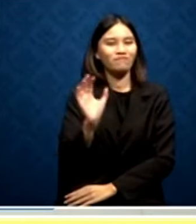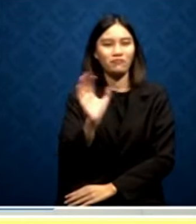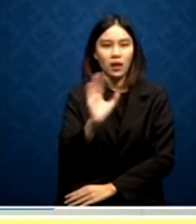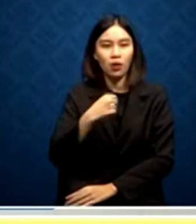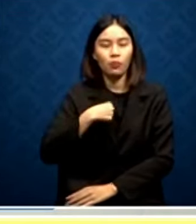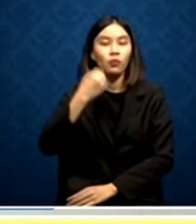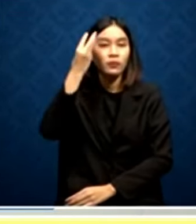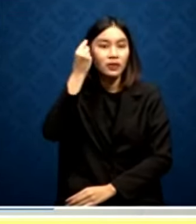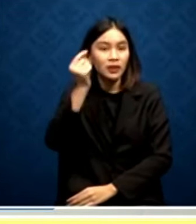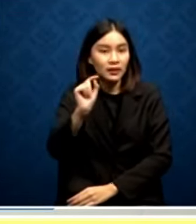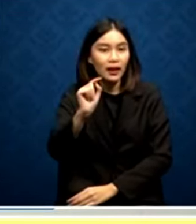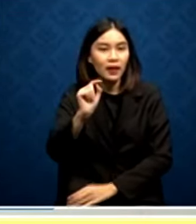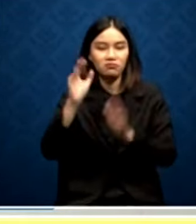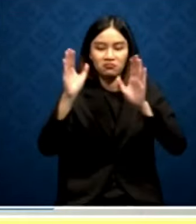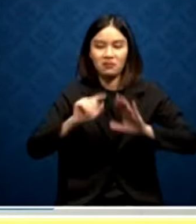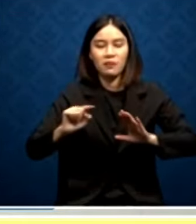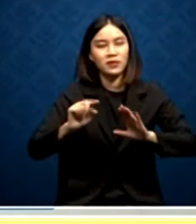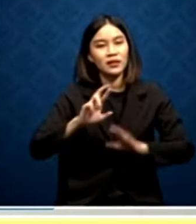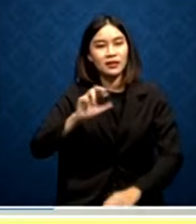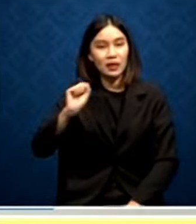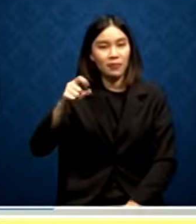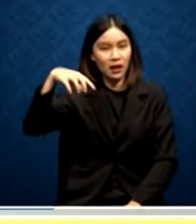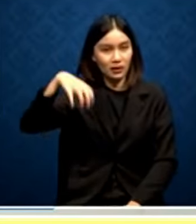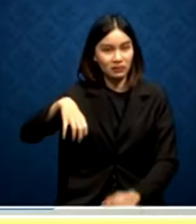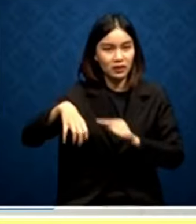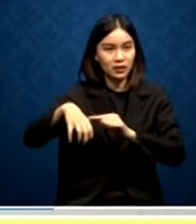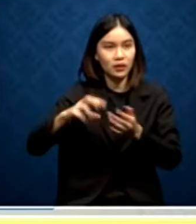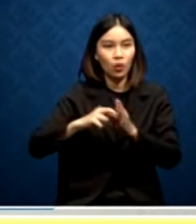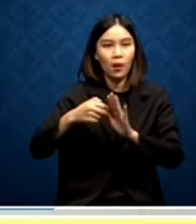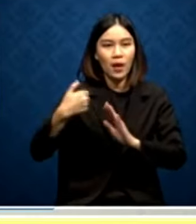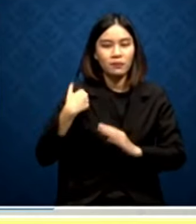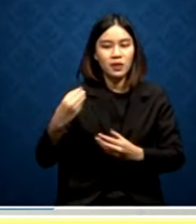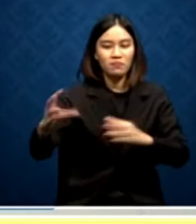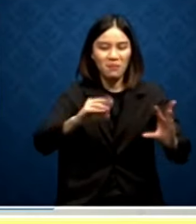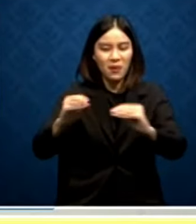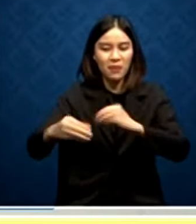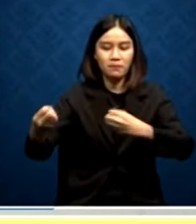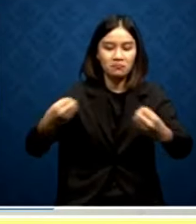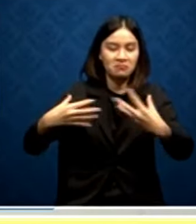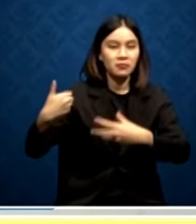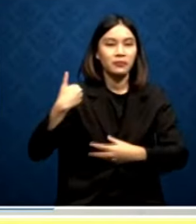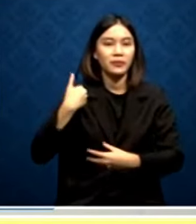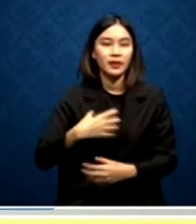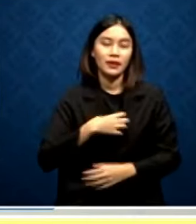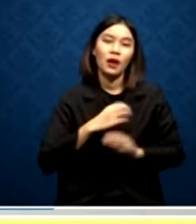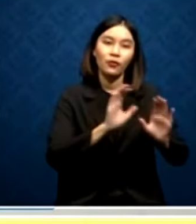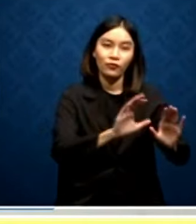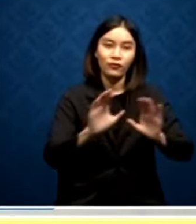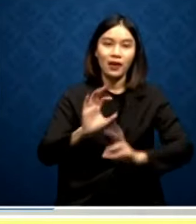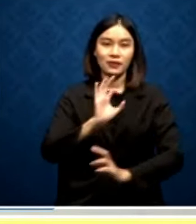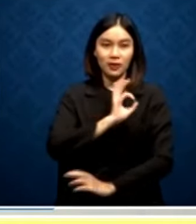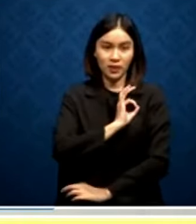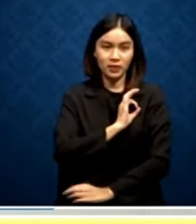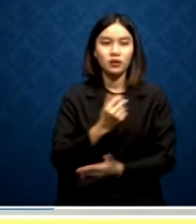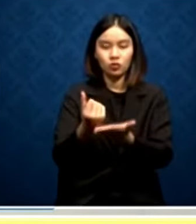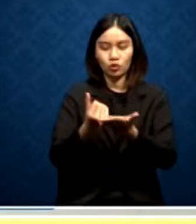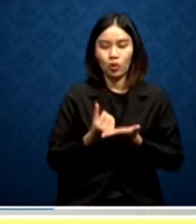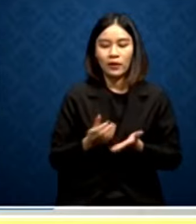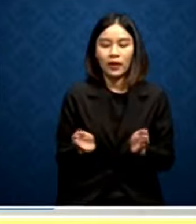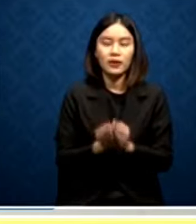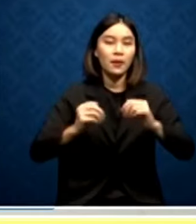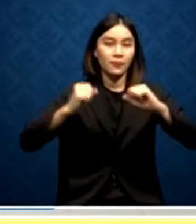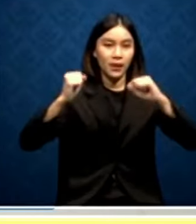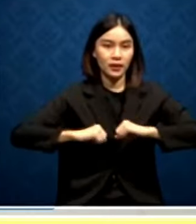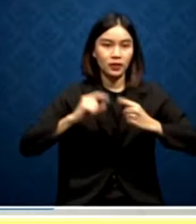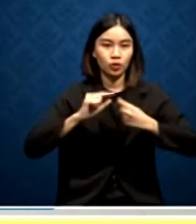ผมคิดว่าแบบนี้สภาของเราจะไม่พ้นคำคอหาครับจึงขอฝากท่านสมาชิกได้ลงมติใน